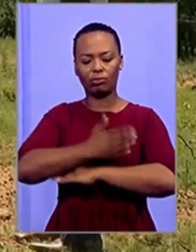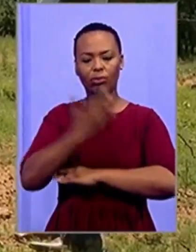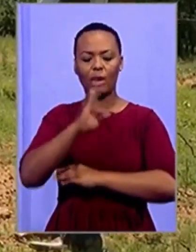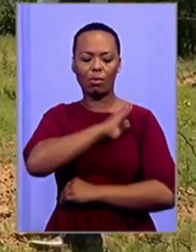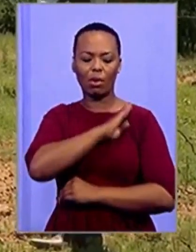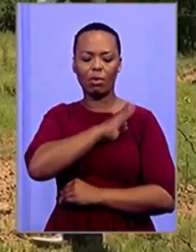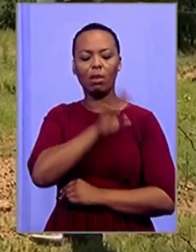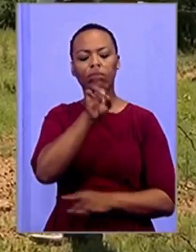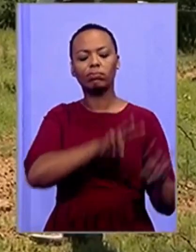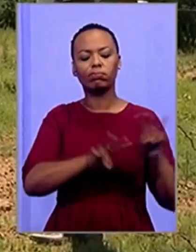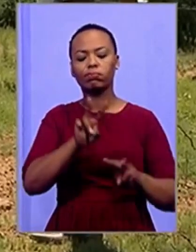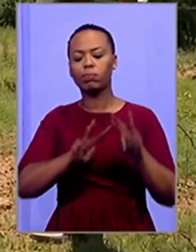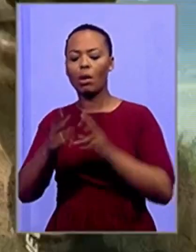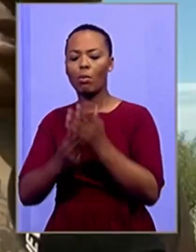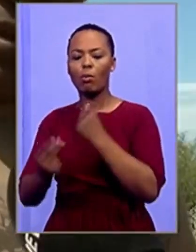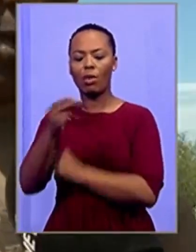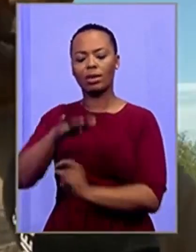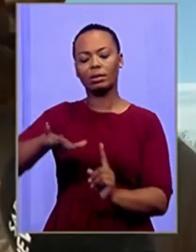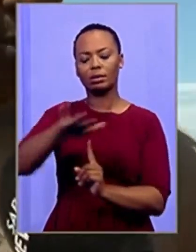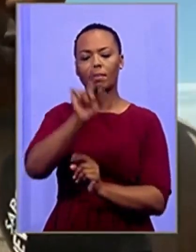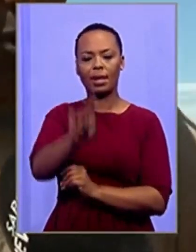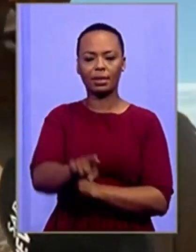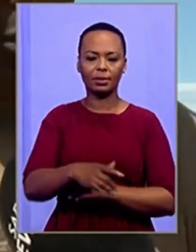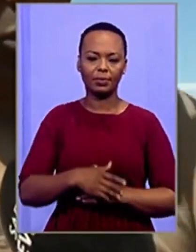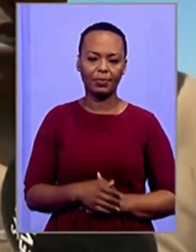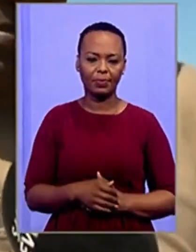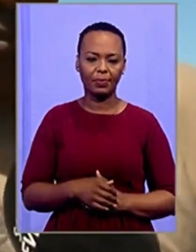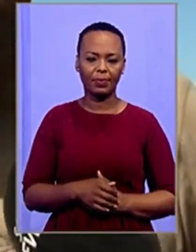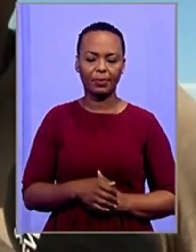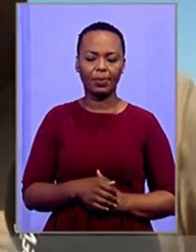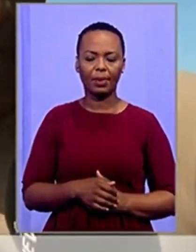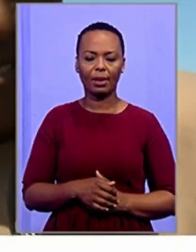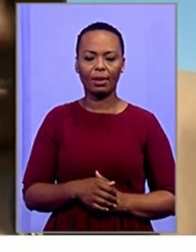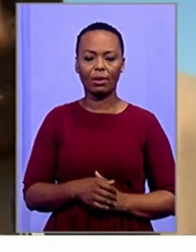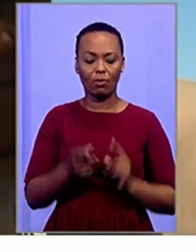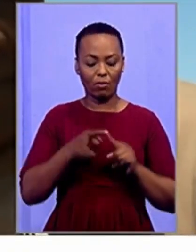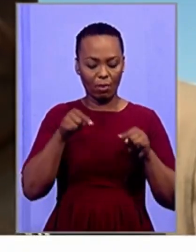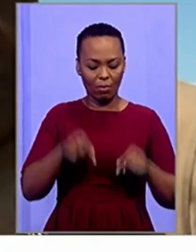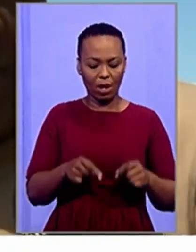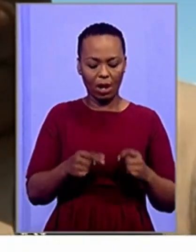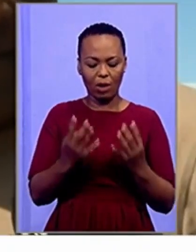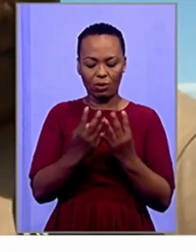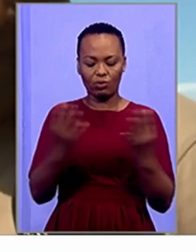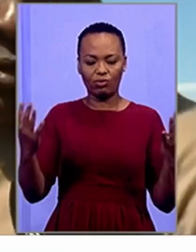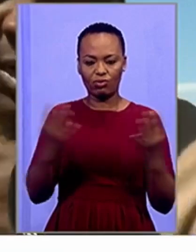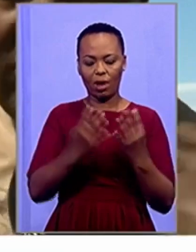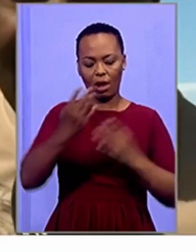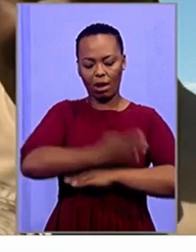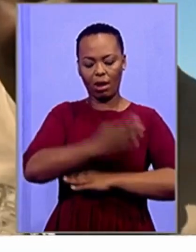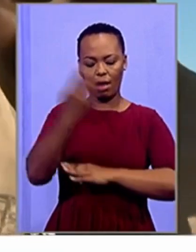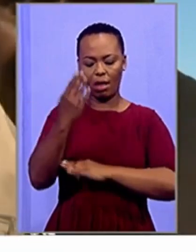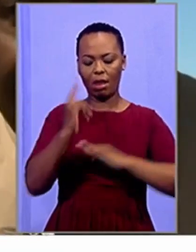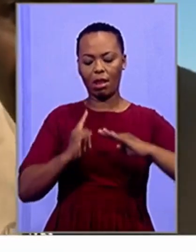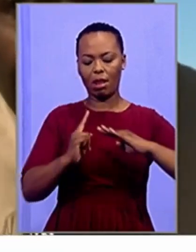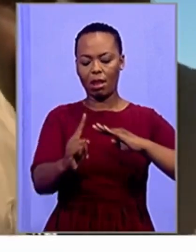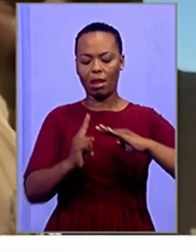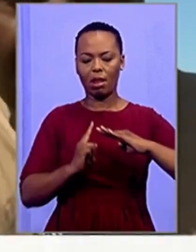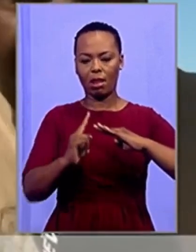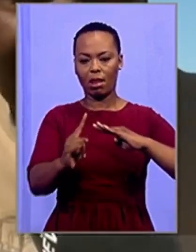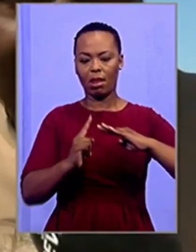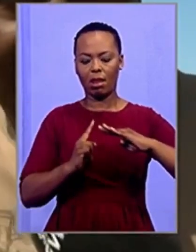edisa gape kgapetsa. Ga gona mo e leng gore go tloga mo terateng ya molelwane go ya go ditlhareng ga gona